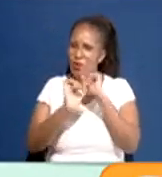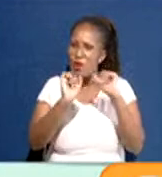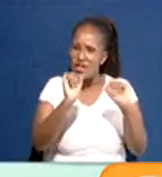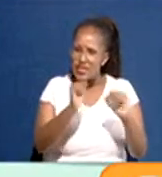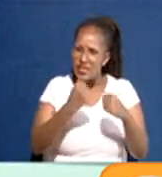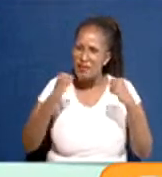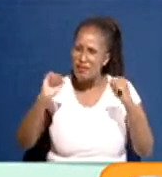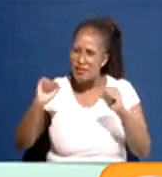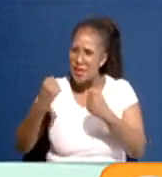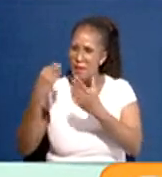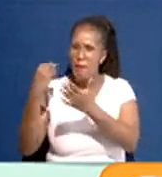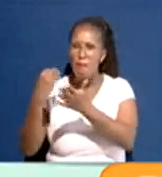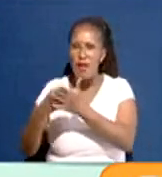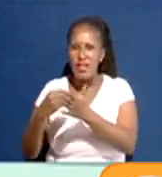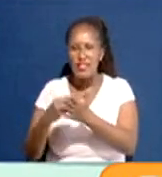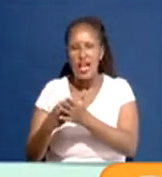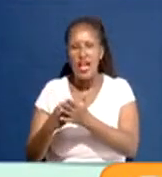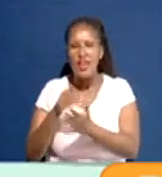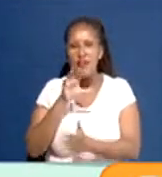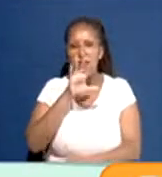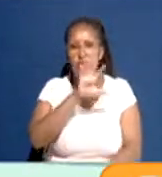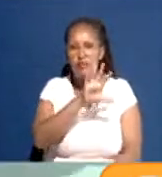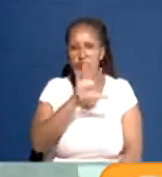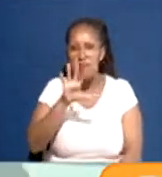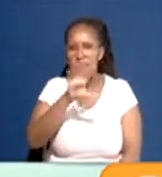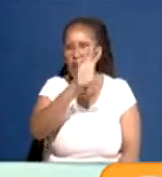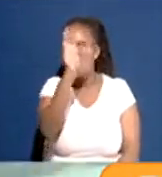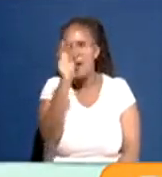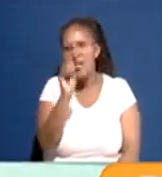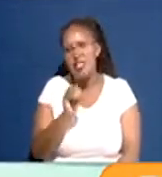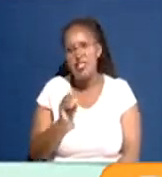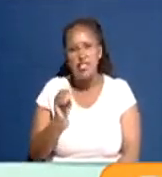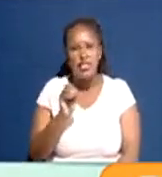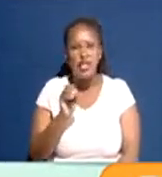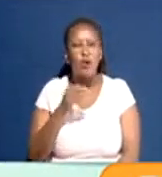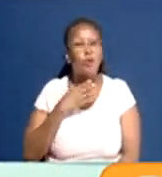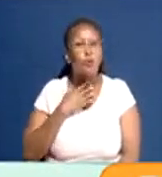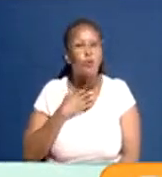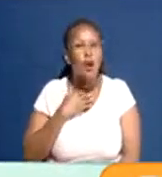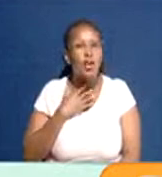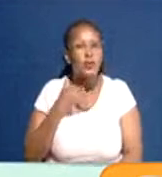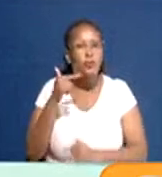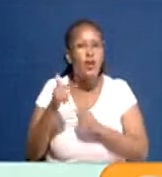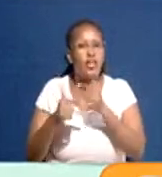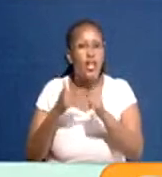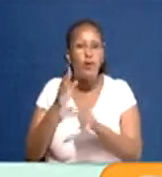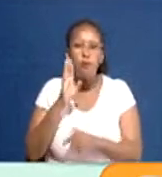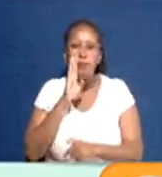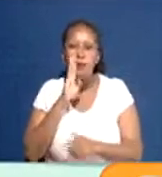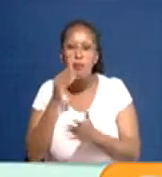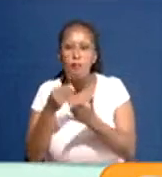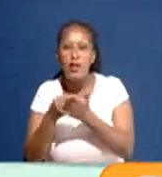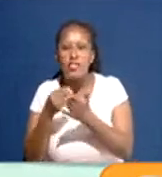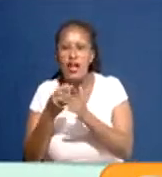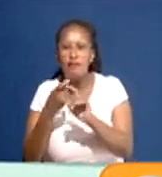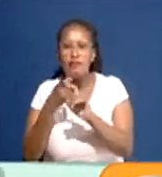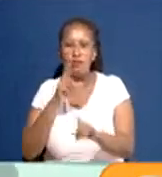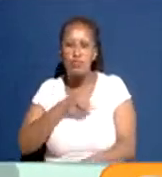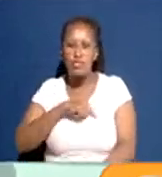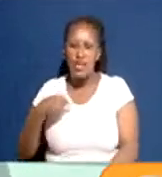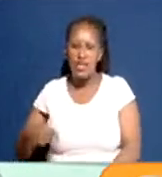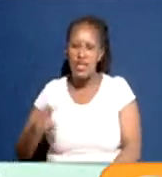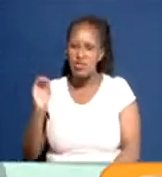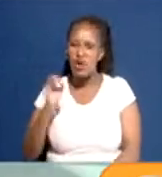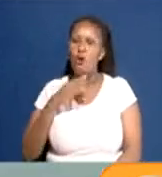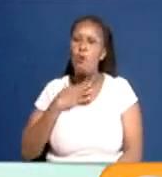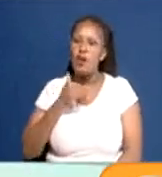culture is at 55% of GDP. Hatutaki kwenda kukopa pesa China tena. Tunataka hii